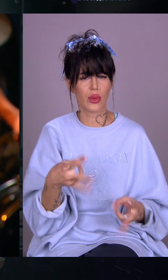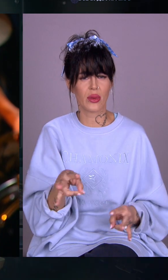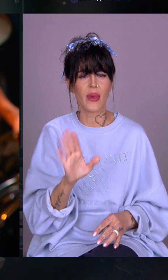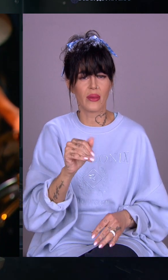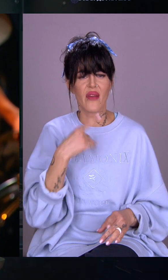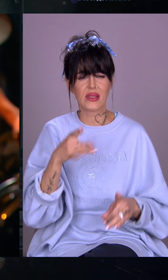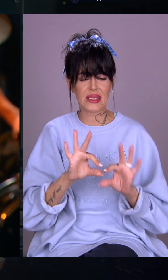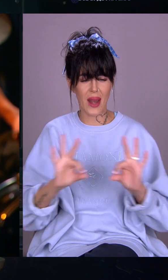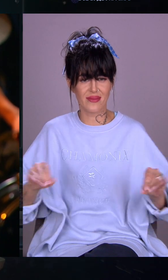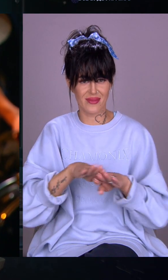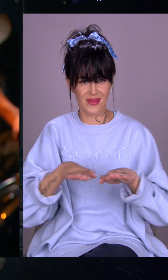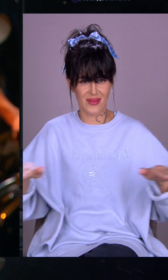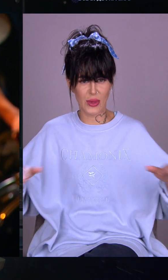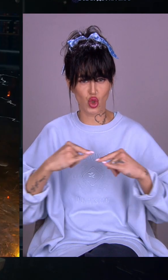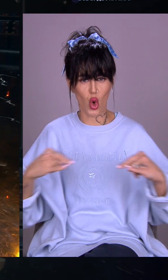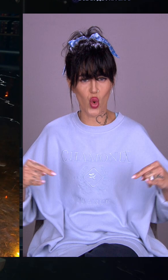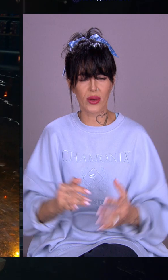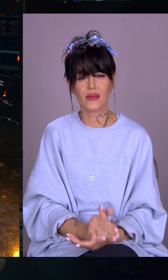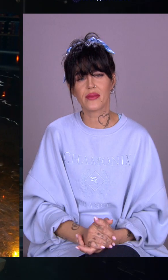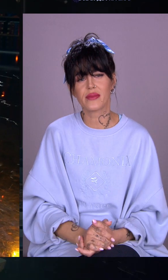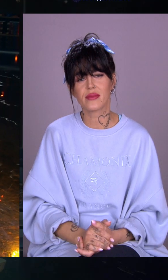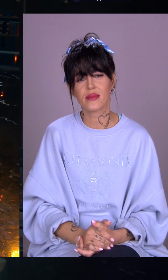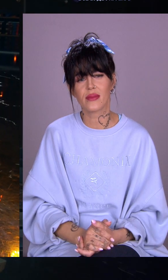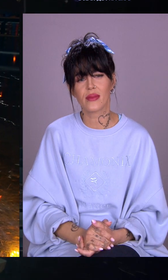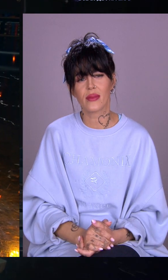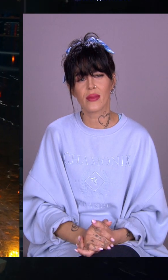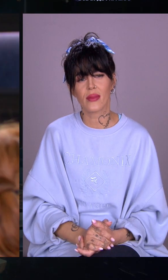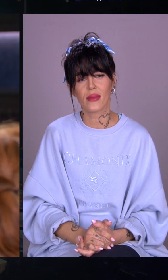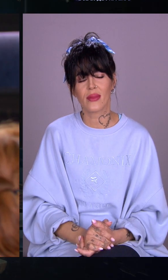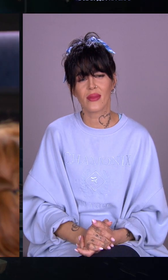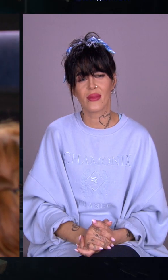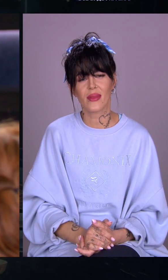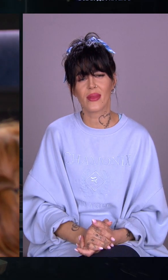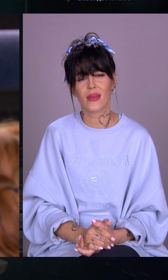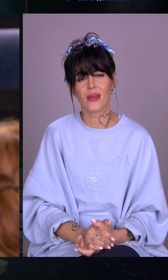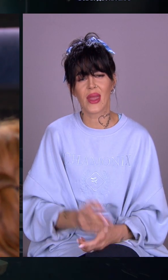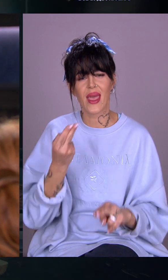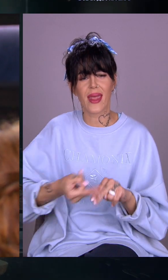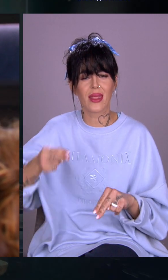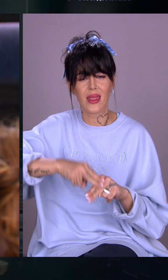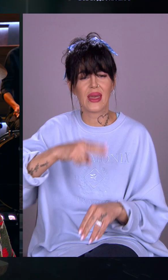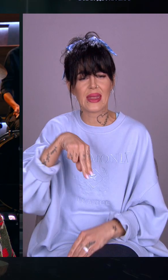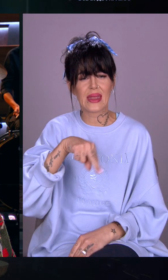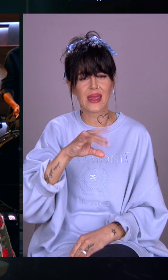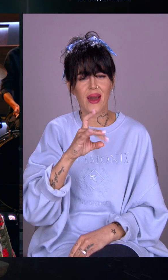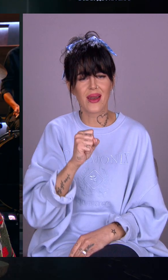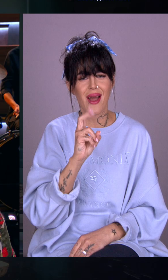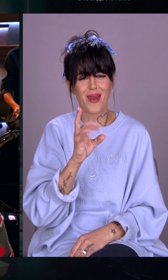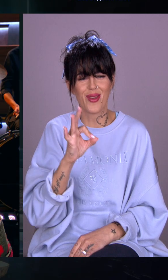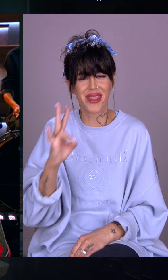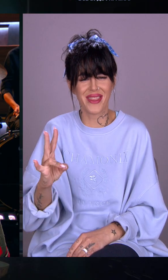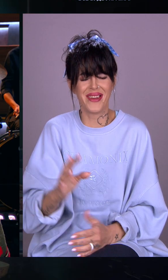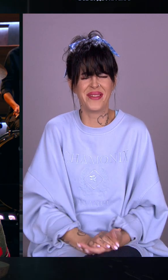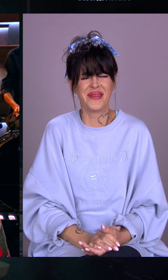Скатертина. Ні. Далеко, у вас не було правильної відповіді. Це, друзі, це дракон.